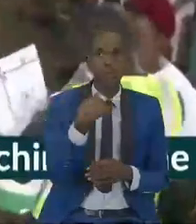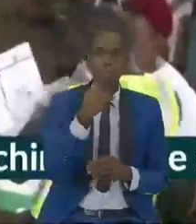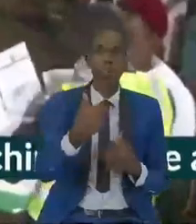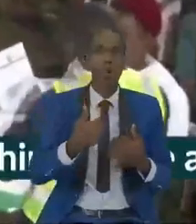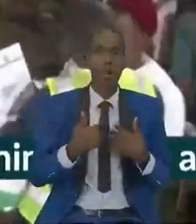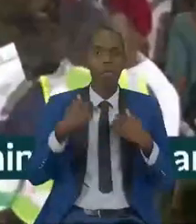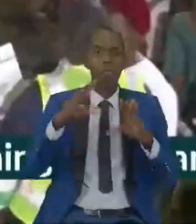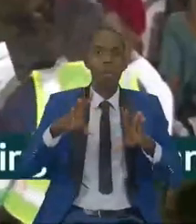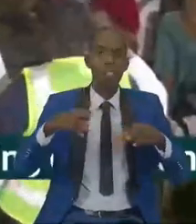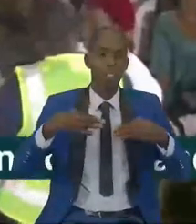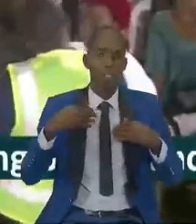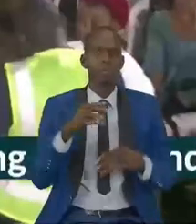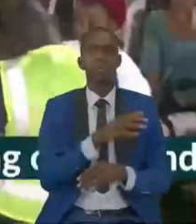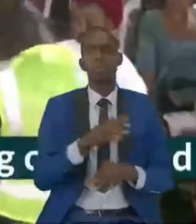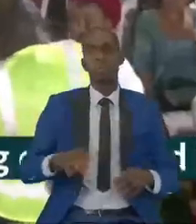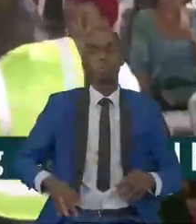Si vous avez reçu